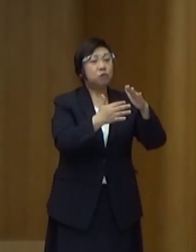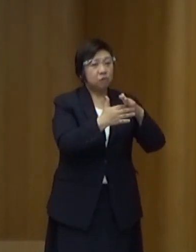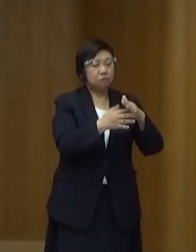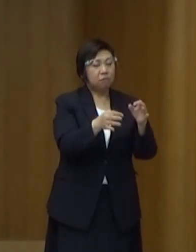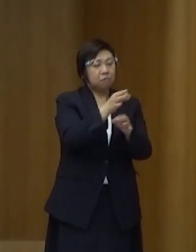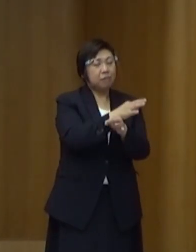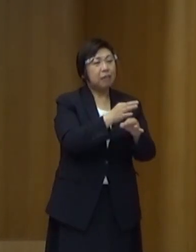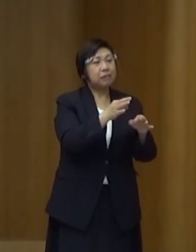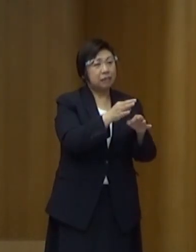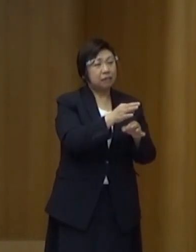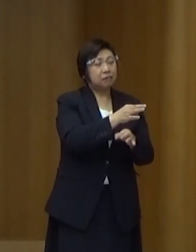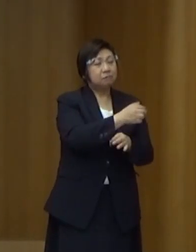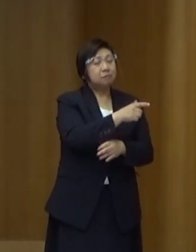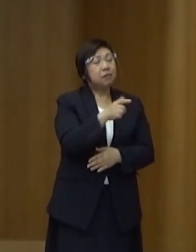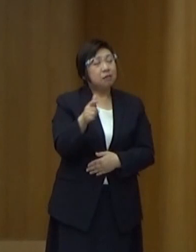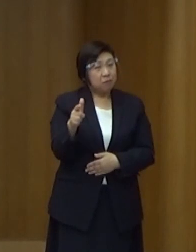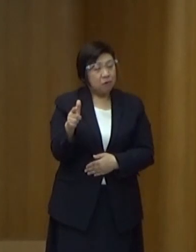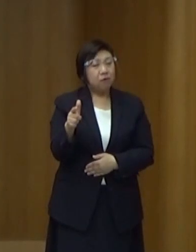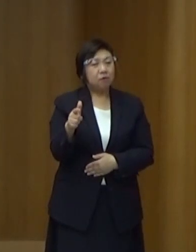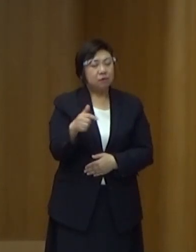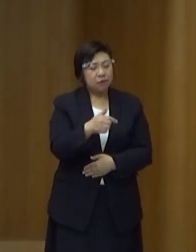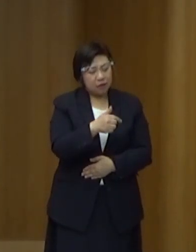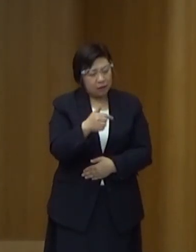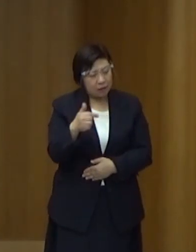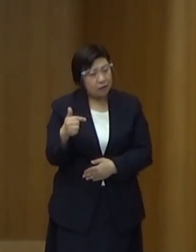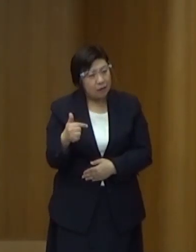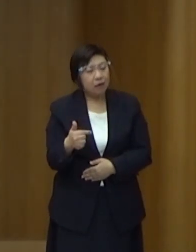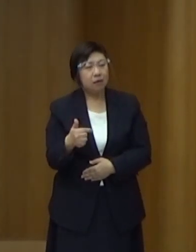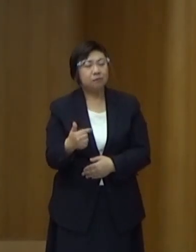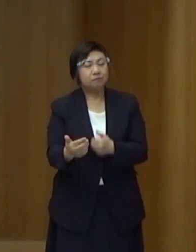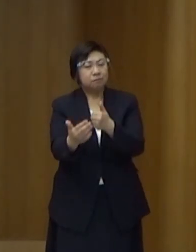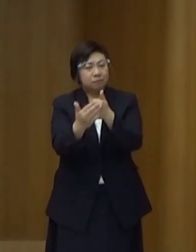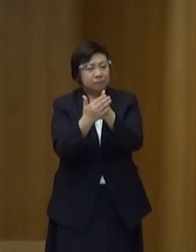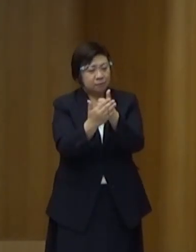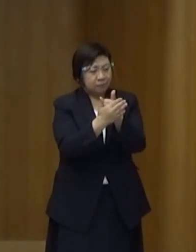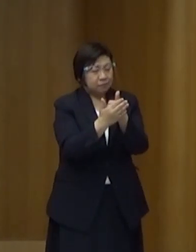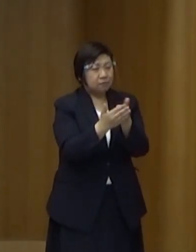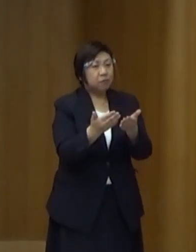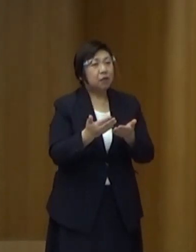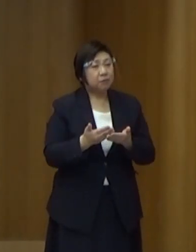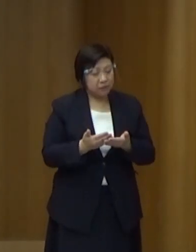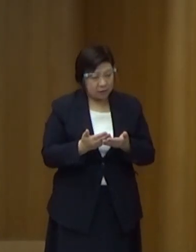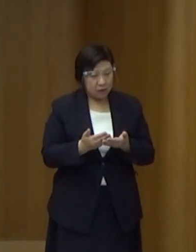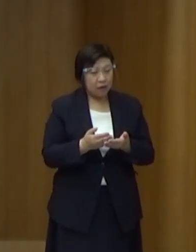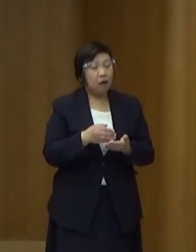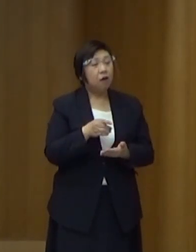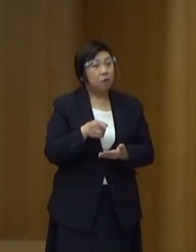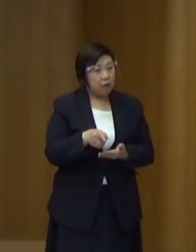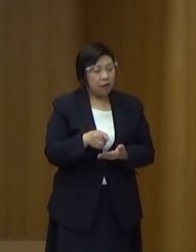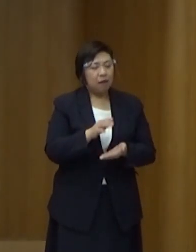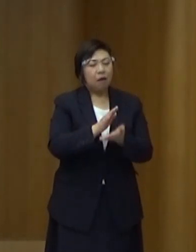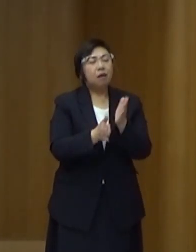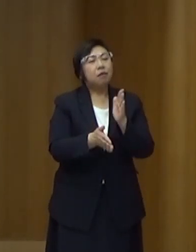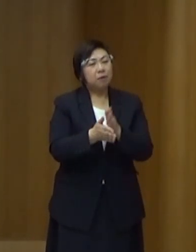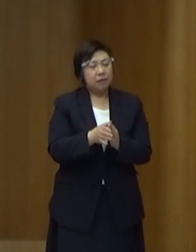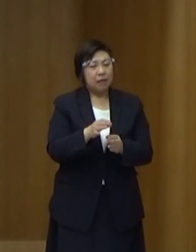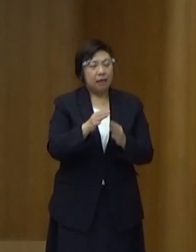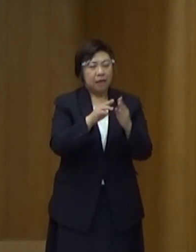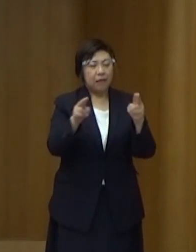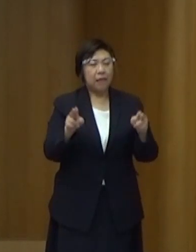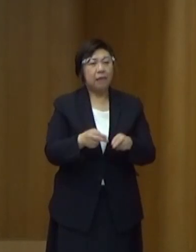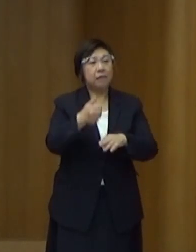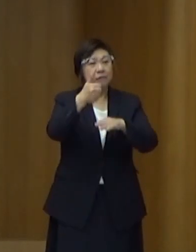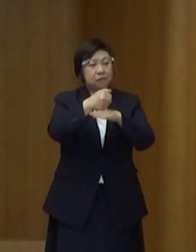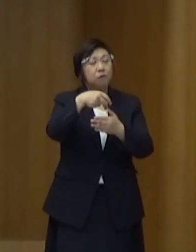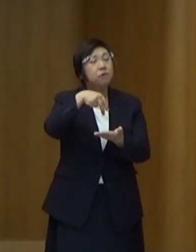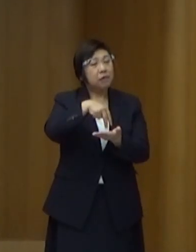済界の皆様方にも大変なお力添えをいただきました。そのことに対して改めて知事として